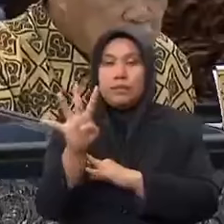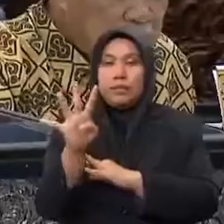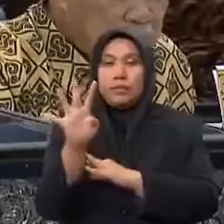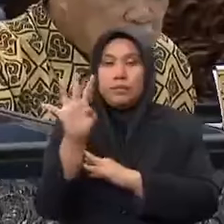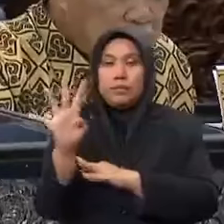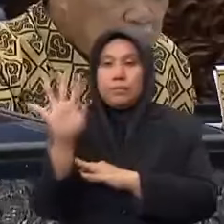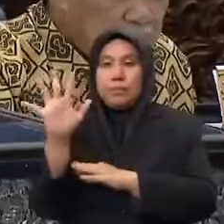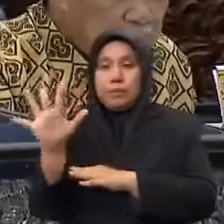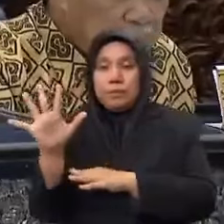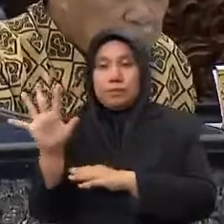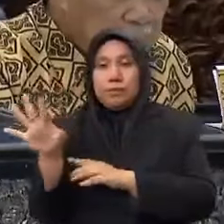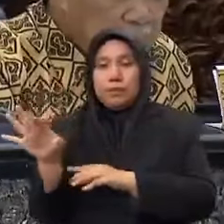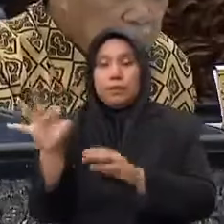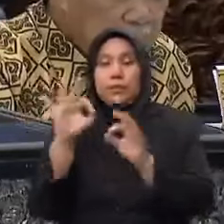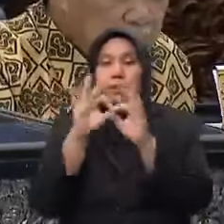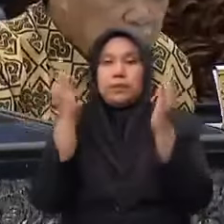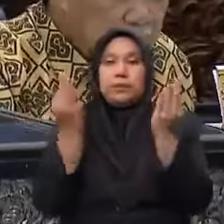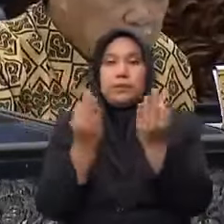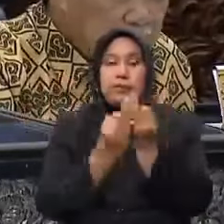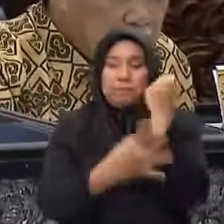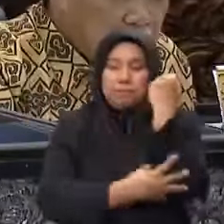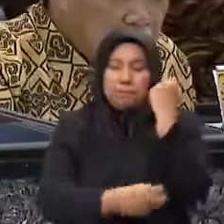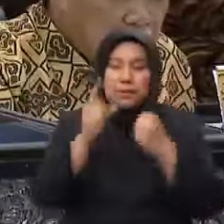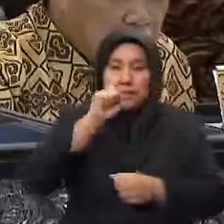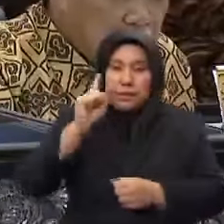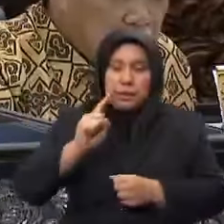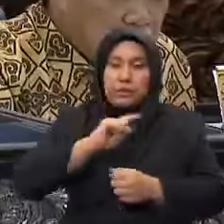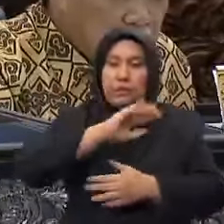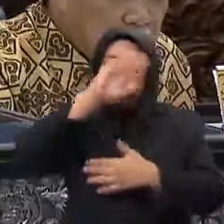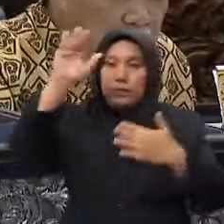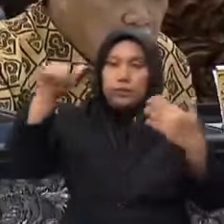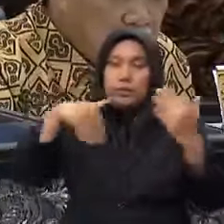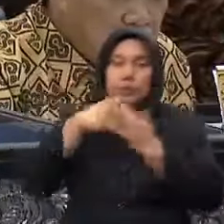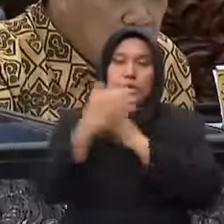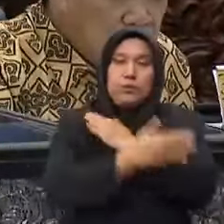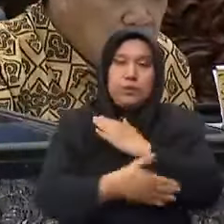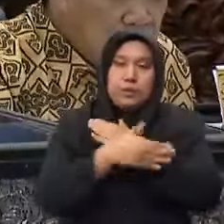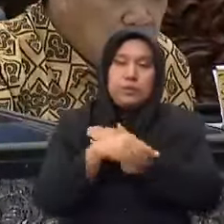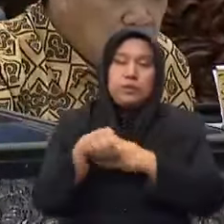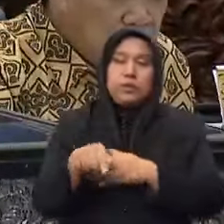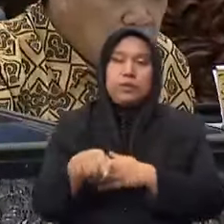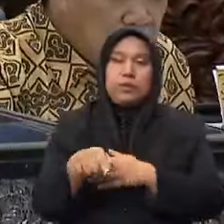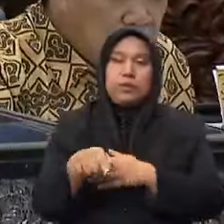18,445 keluarga miskin tegar di seluruh negara, dan ini adalah laporan rasmi negara kepada